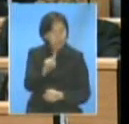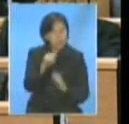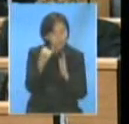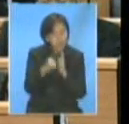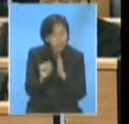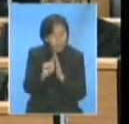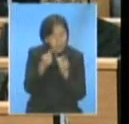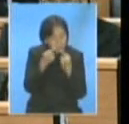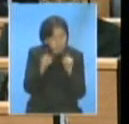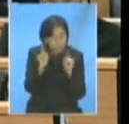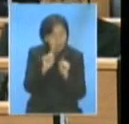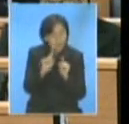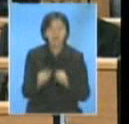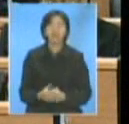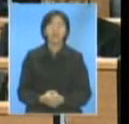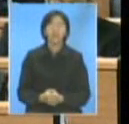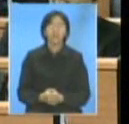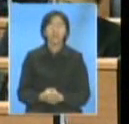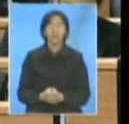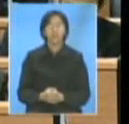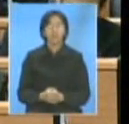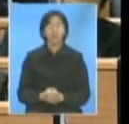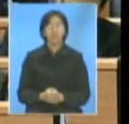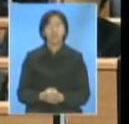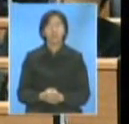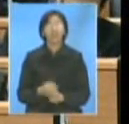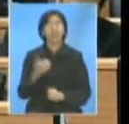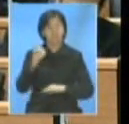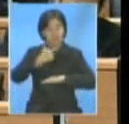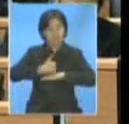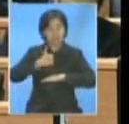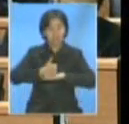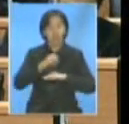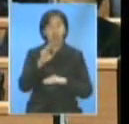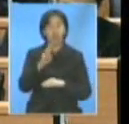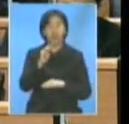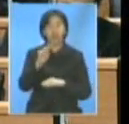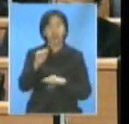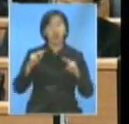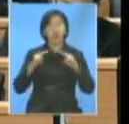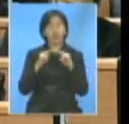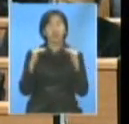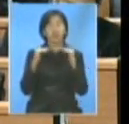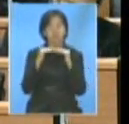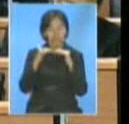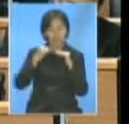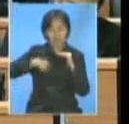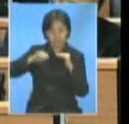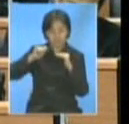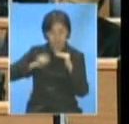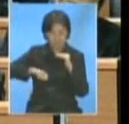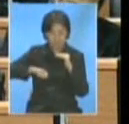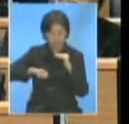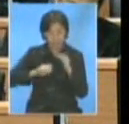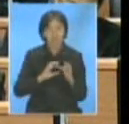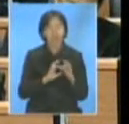ราะอะไรครับมันเกิดขึ้นเพราะว่ามันมีรัฐมนตรียุติธรรมในสมัยนั้นไปมีผล